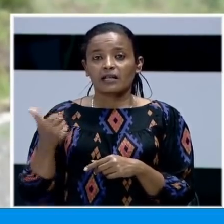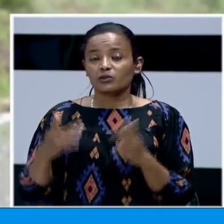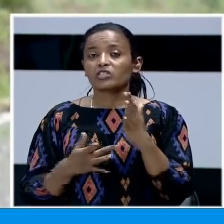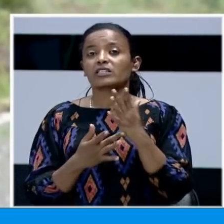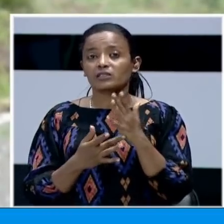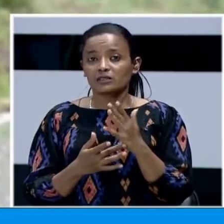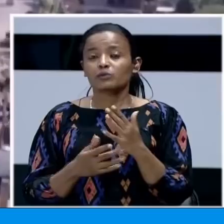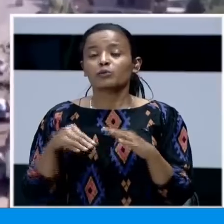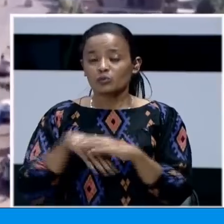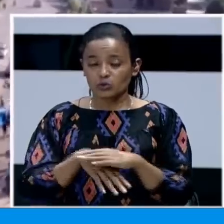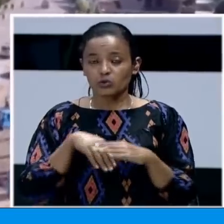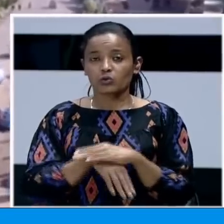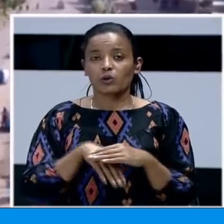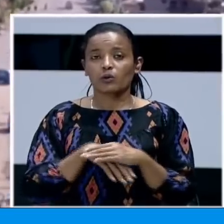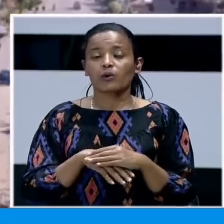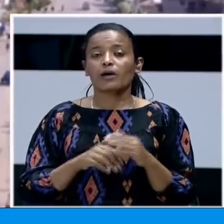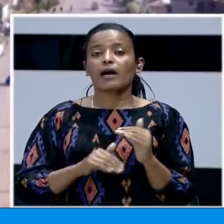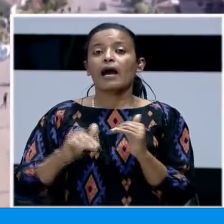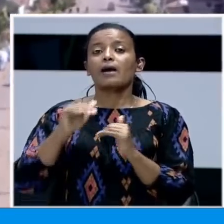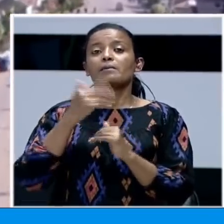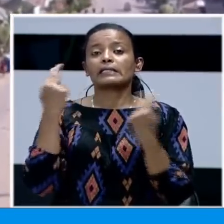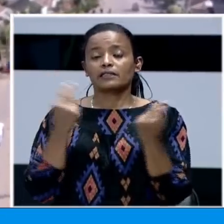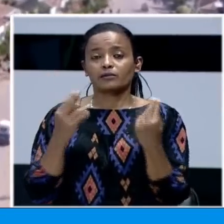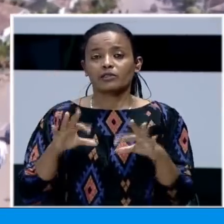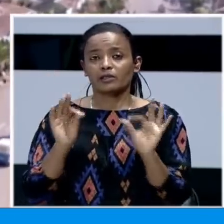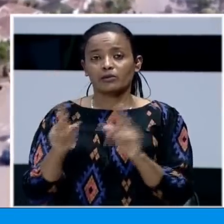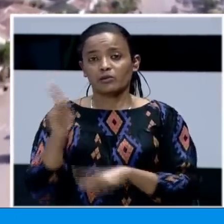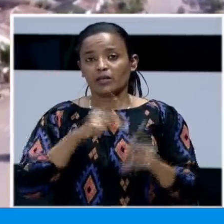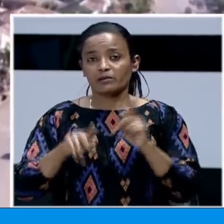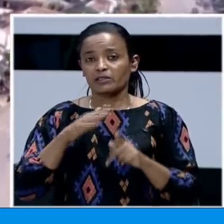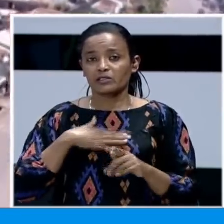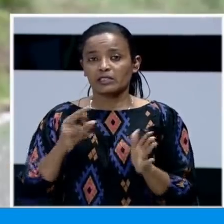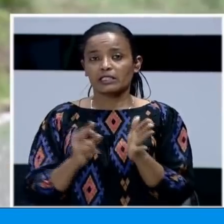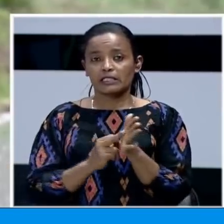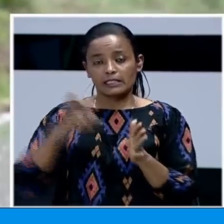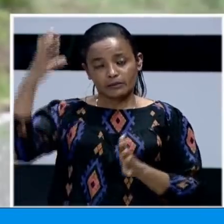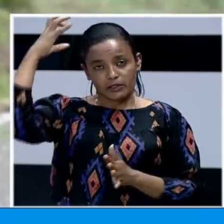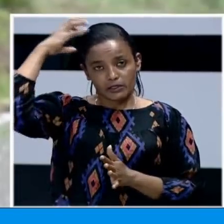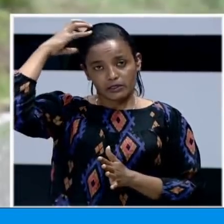تكنولوجيا بمتتاو عبي تغمير خيبي محافرة سبنا مالاتي حق منقستي